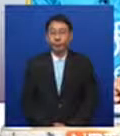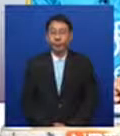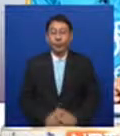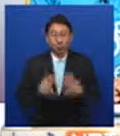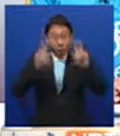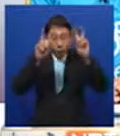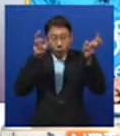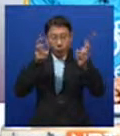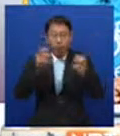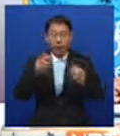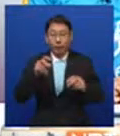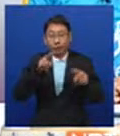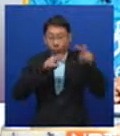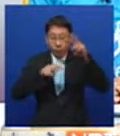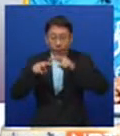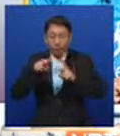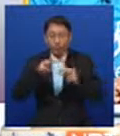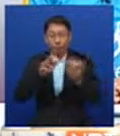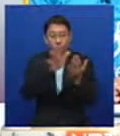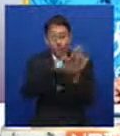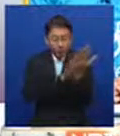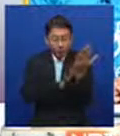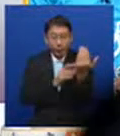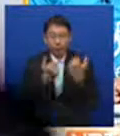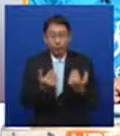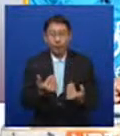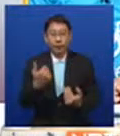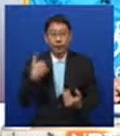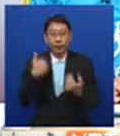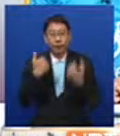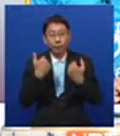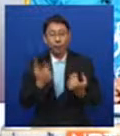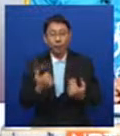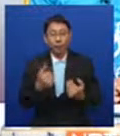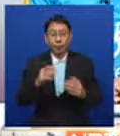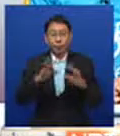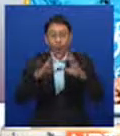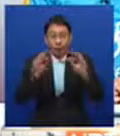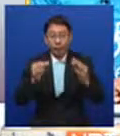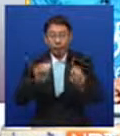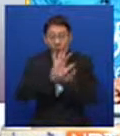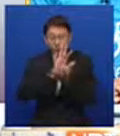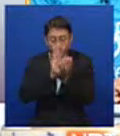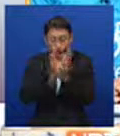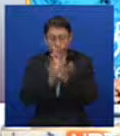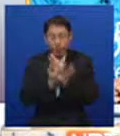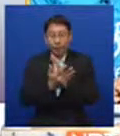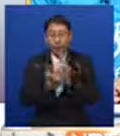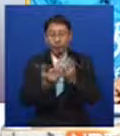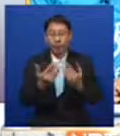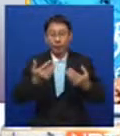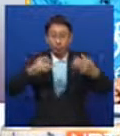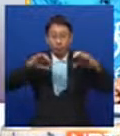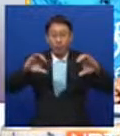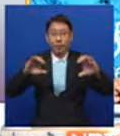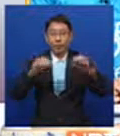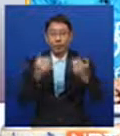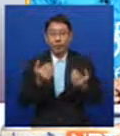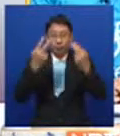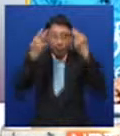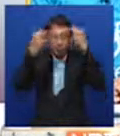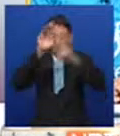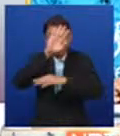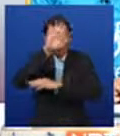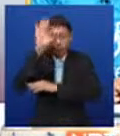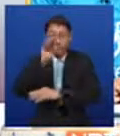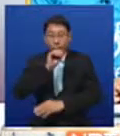ประเด็นในการบริหารราชการแผ่นดินที่ถูกจับตามองมากในช่วงนี้นะคะก็คือเรื่องของการปรับคณะรัฐมนตรีค่ะซึ่งนายกรัฐมนตรีนะ